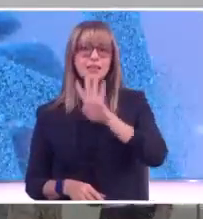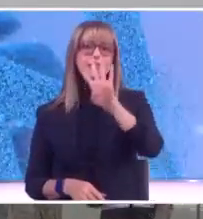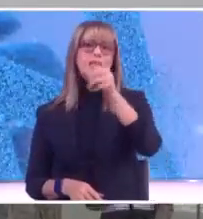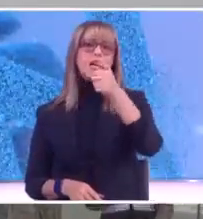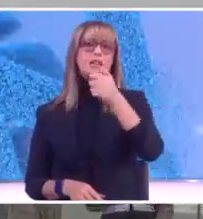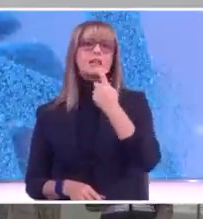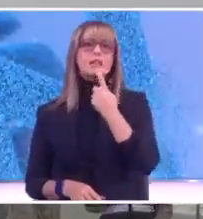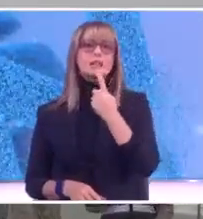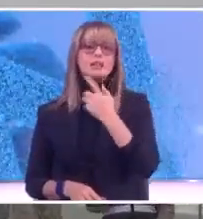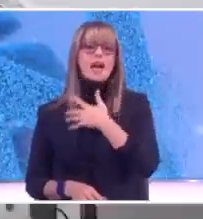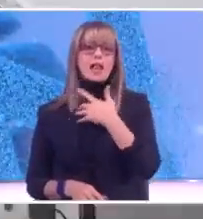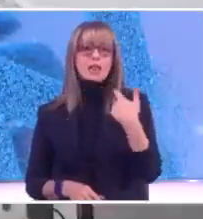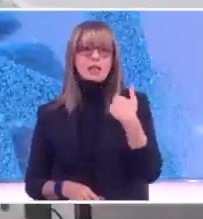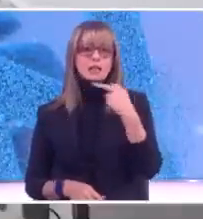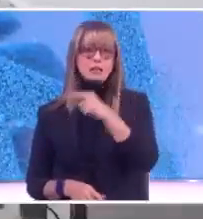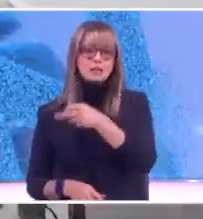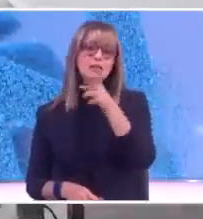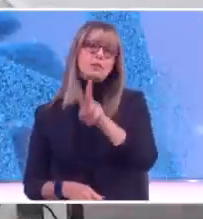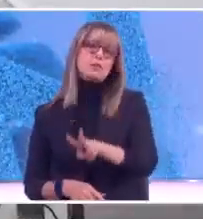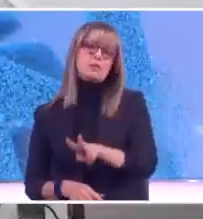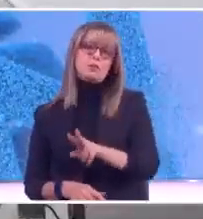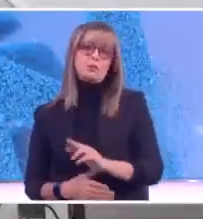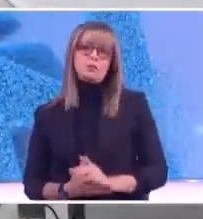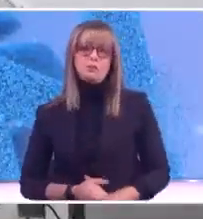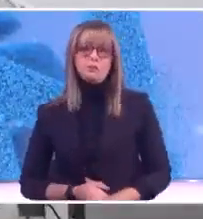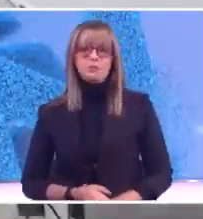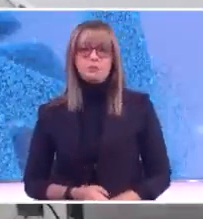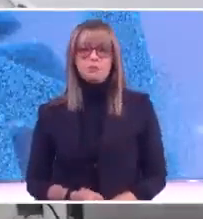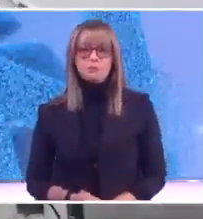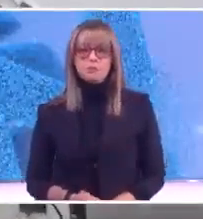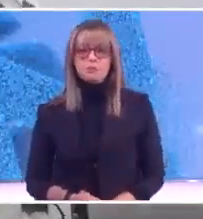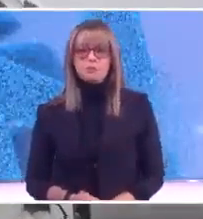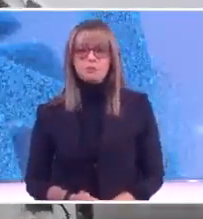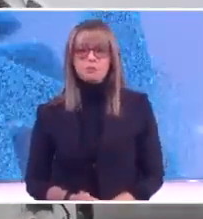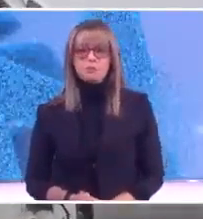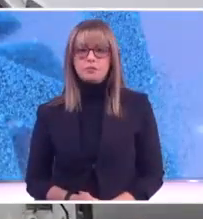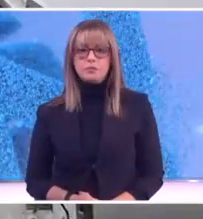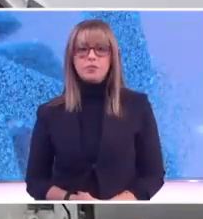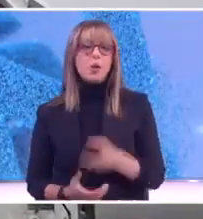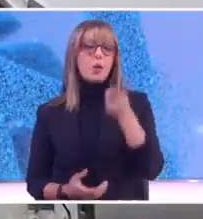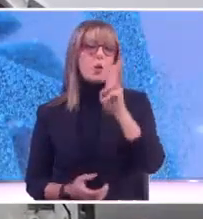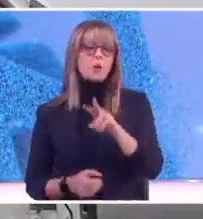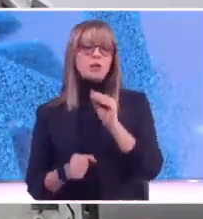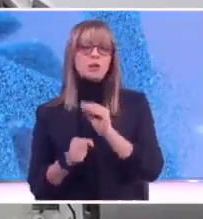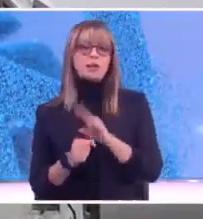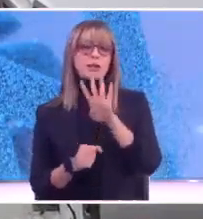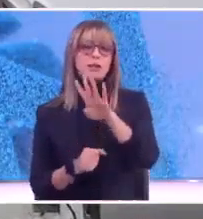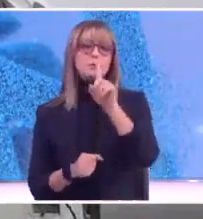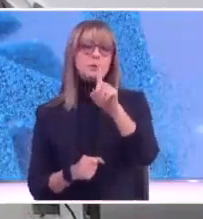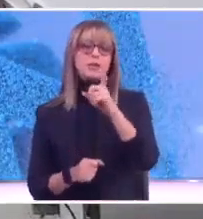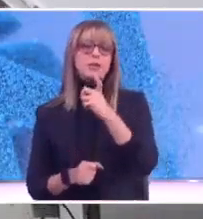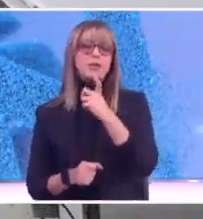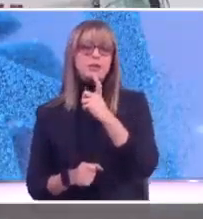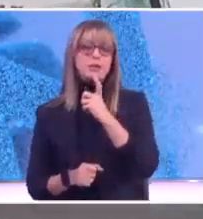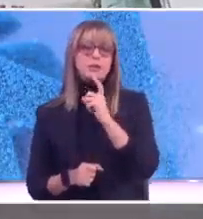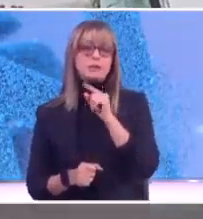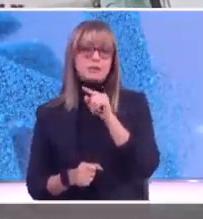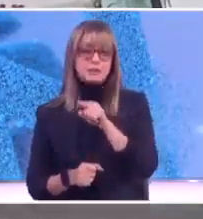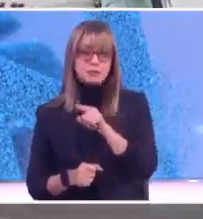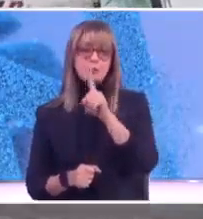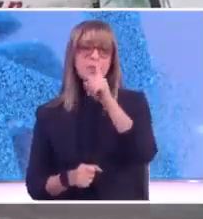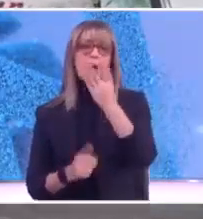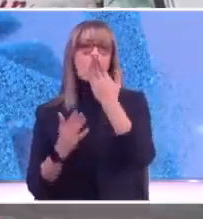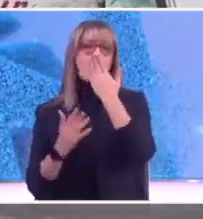46 yaşındaki annesi Seher Meygil'i kazada kaybetti. Ölenlerden 41 yaşındaki Zahide Ceyhan